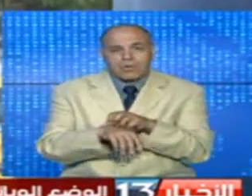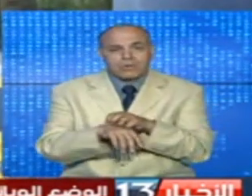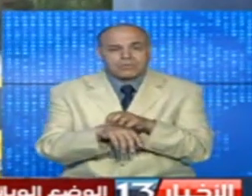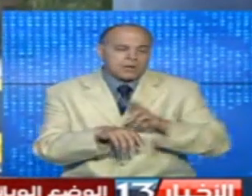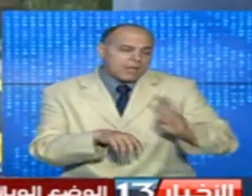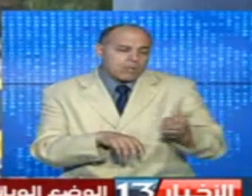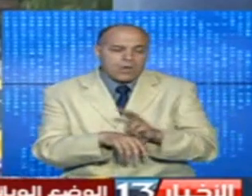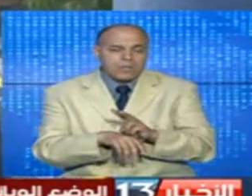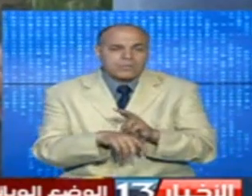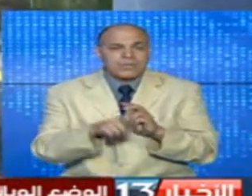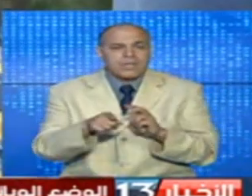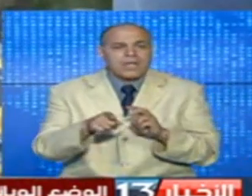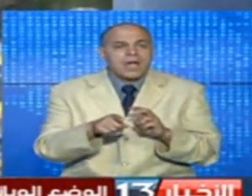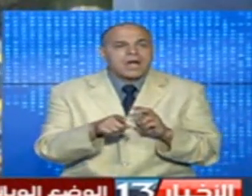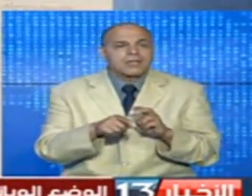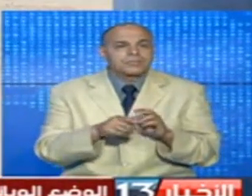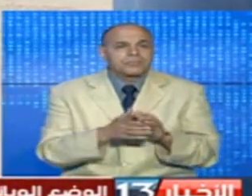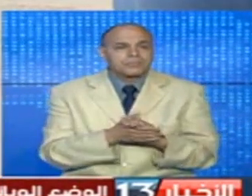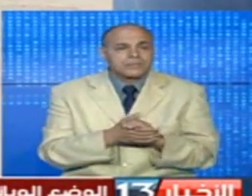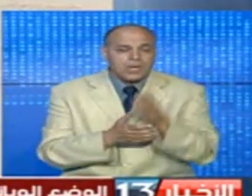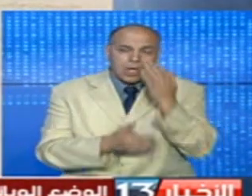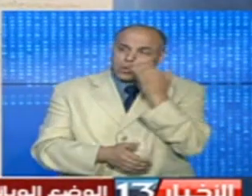العباس طبيعيا